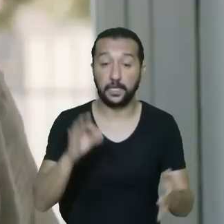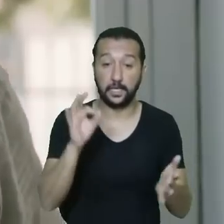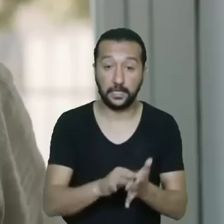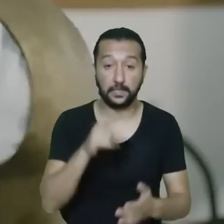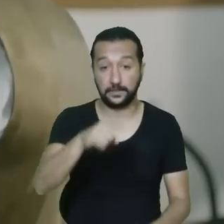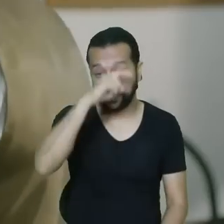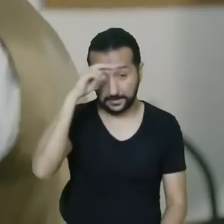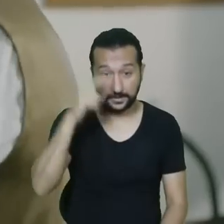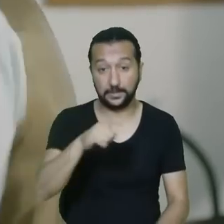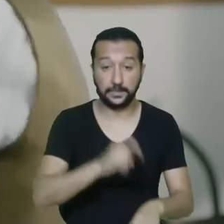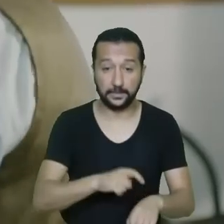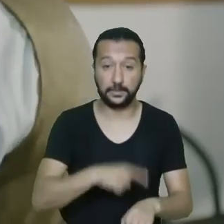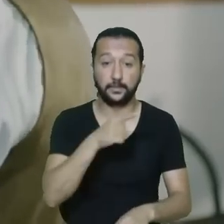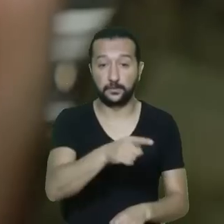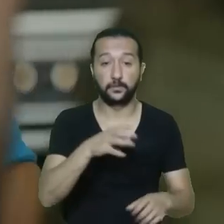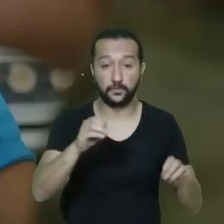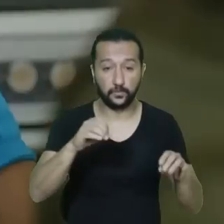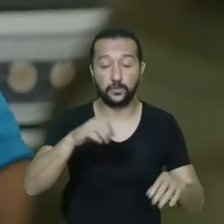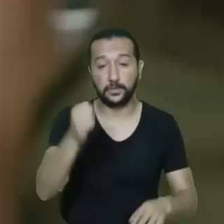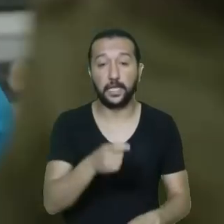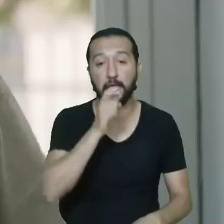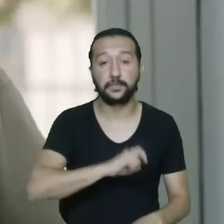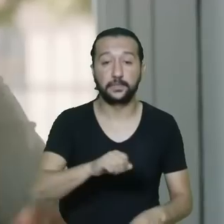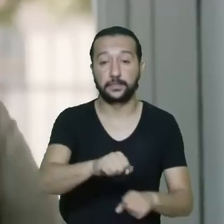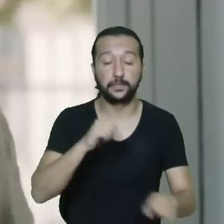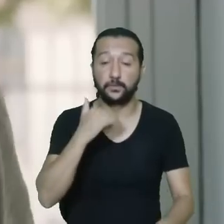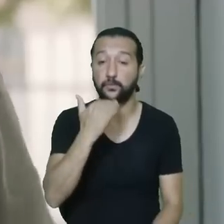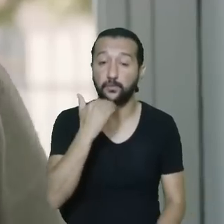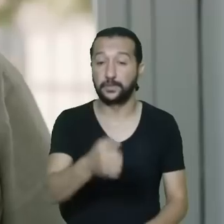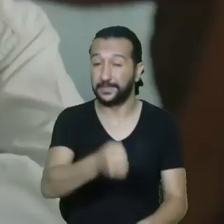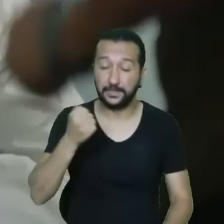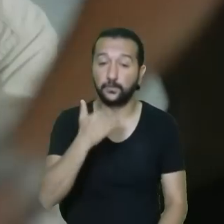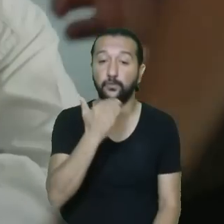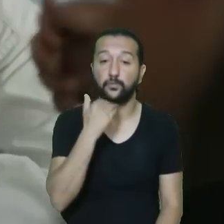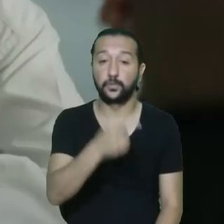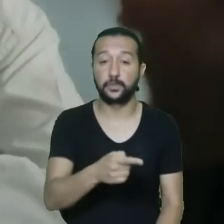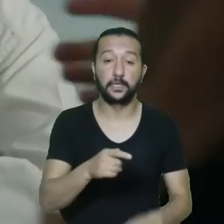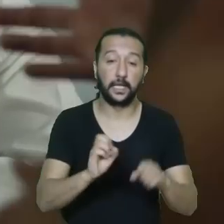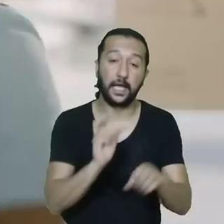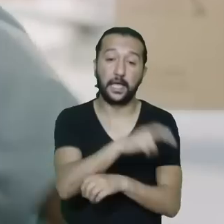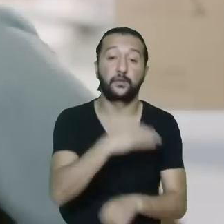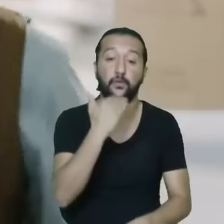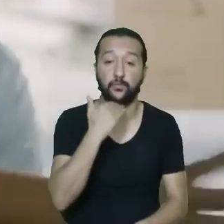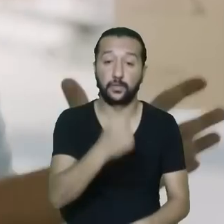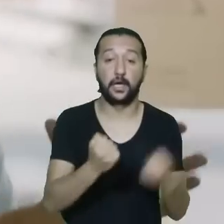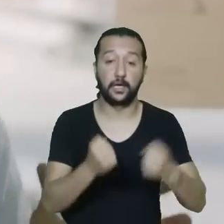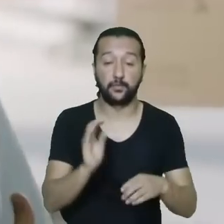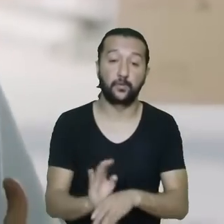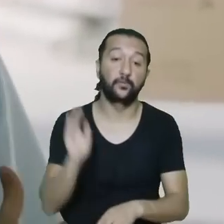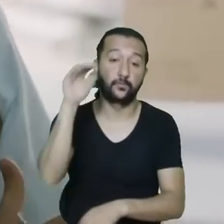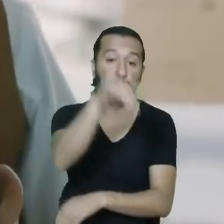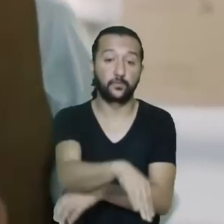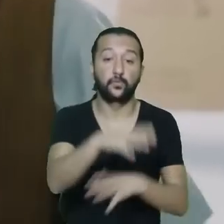Anın sıcağına saat sen git sinyal golunda kal. Çek çıkmıyor lan. Çek çıkmıyor. Atamaz arabadan kendini. Araba